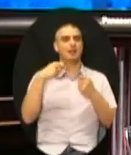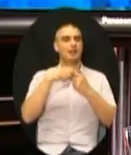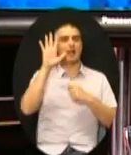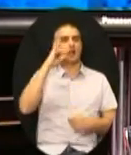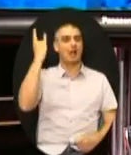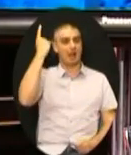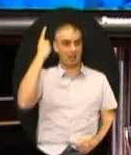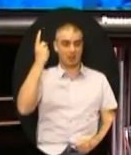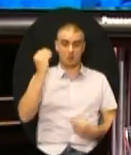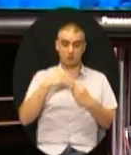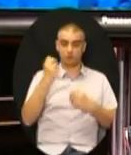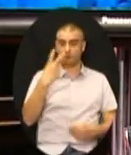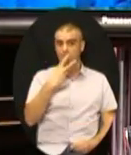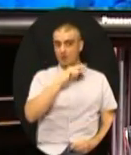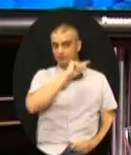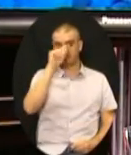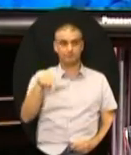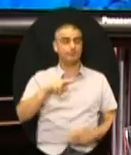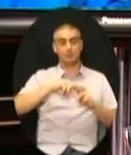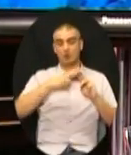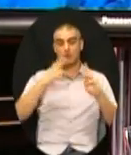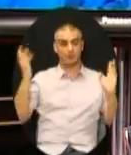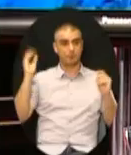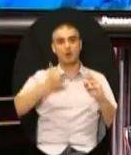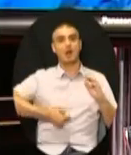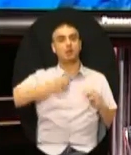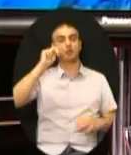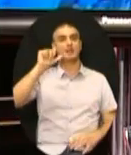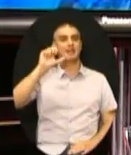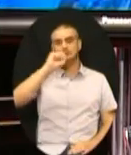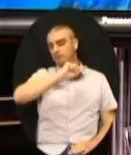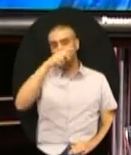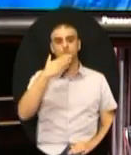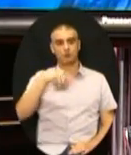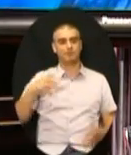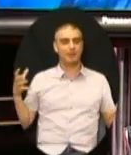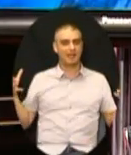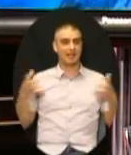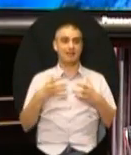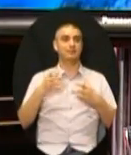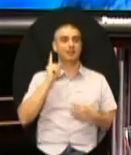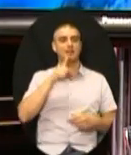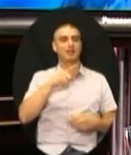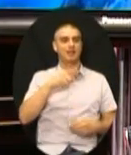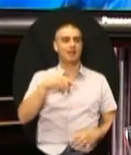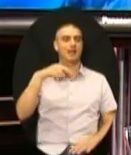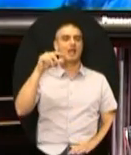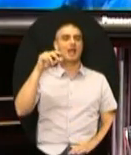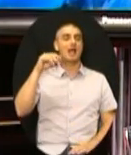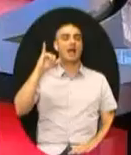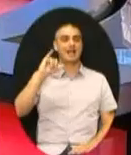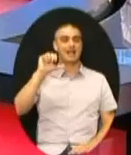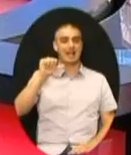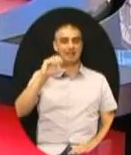החלל. בעוד שבועיים מגיעים מכל העולם, כולל ראש נאס"א, מגיעים לפה לירושלים, לכנס שנקרא ה-IAC,